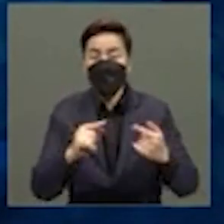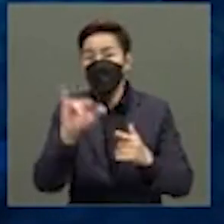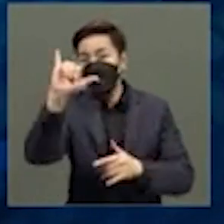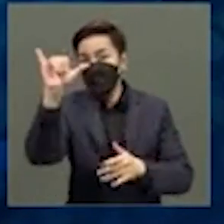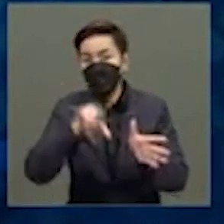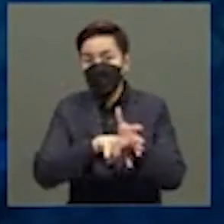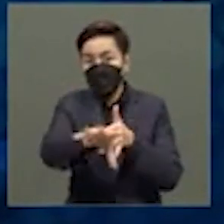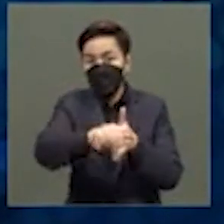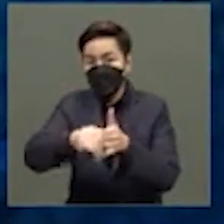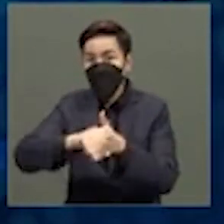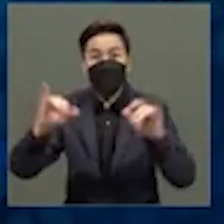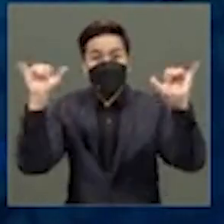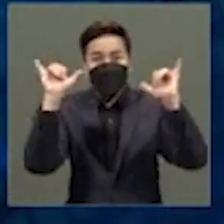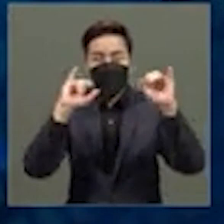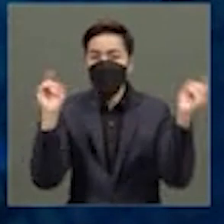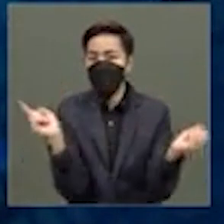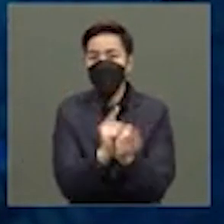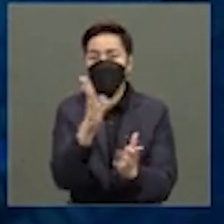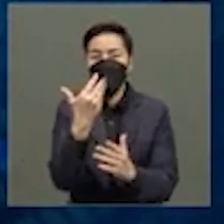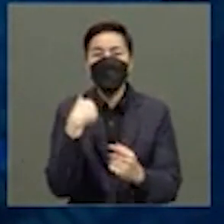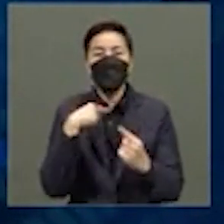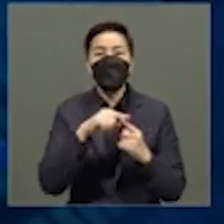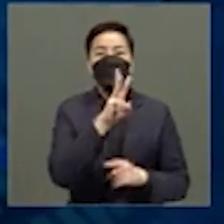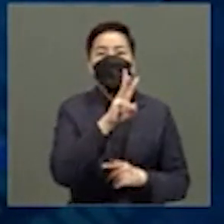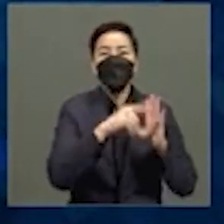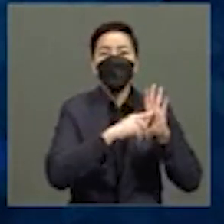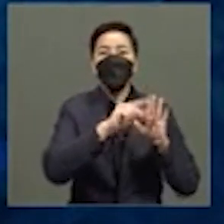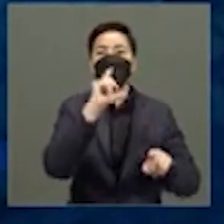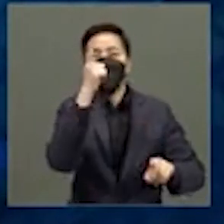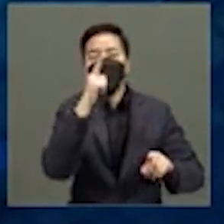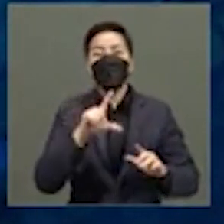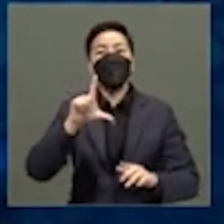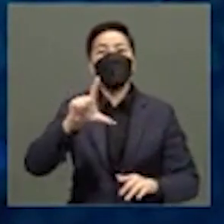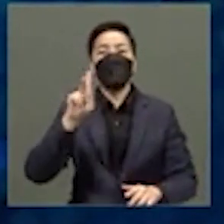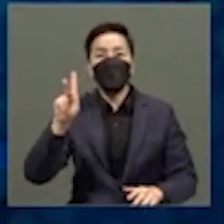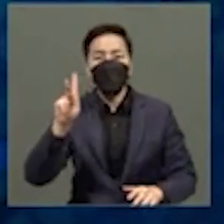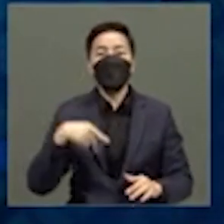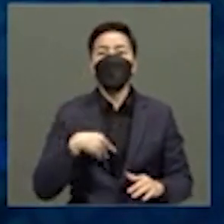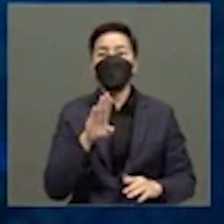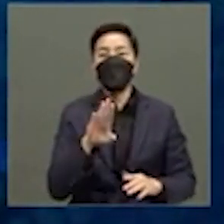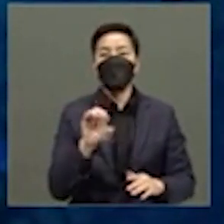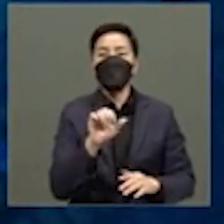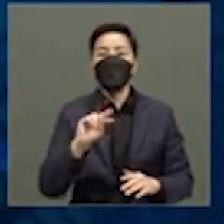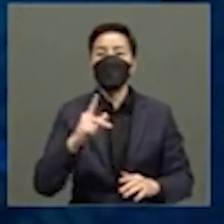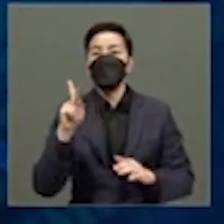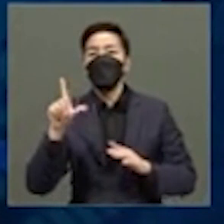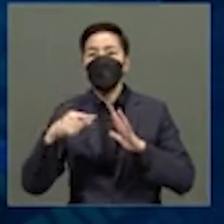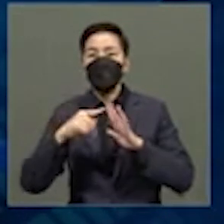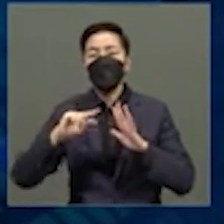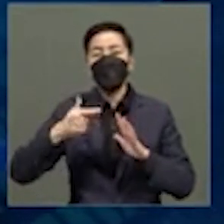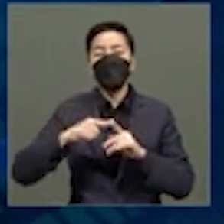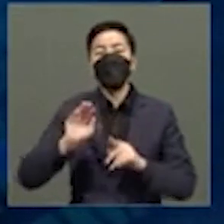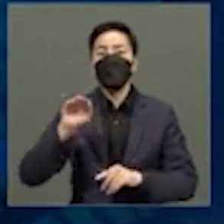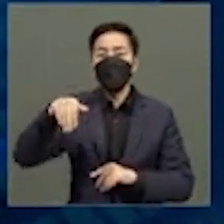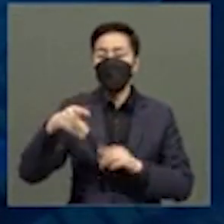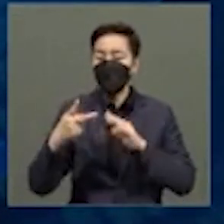รายงานคลัสเตอร์ใหม่นะคะก็จะมีวังทองหลางมีลาดกระบังบึงกลุ่มสะพานสูงพระโขนงคันนาย